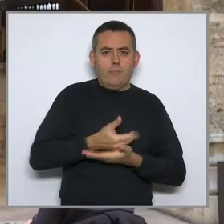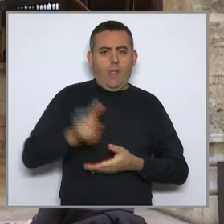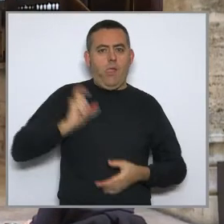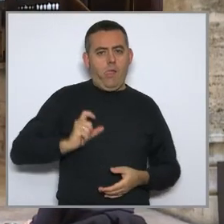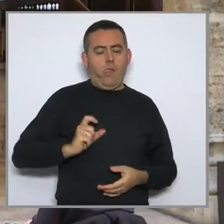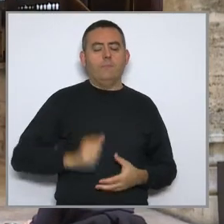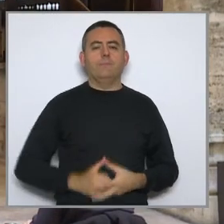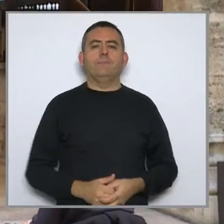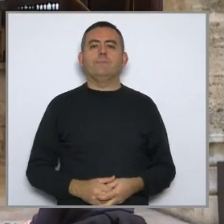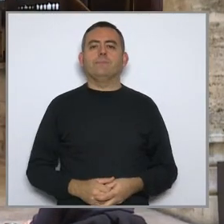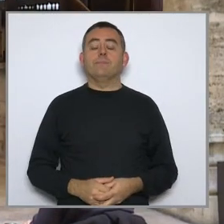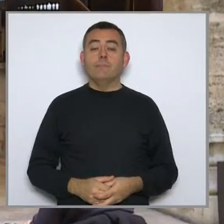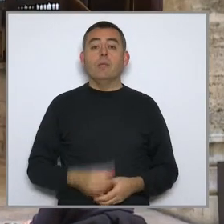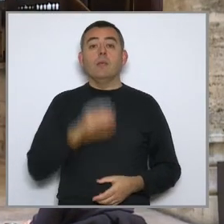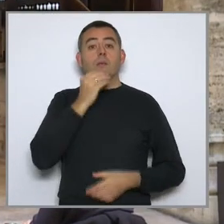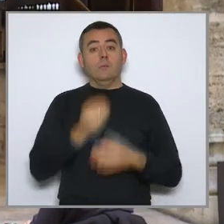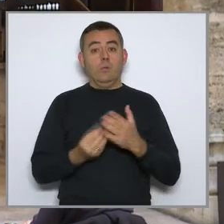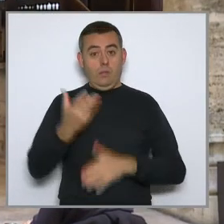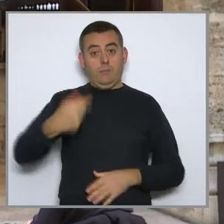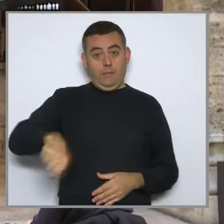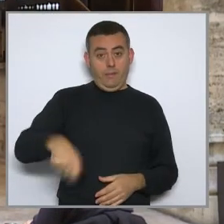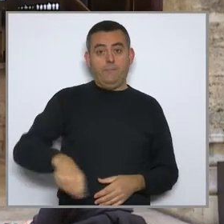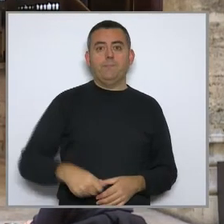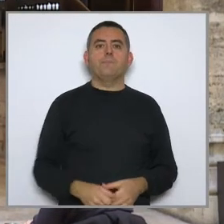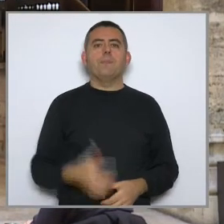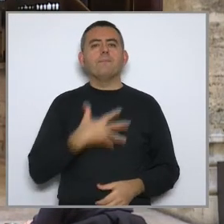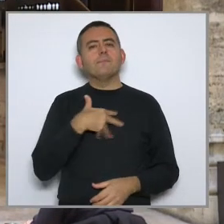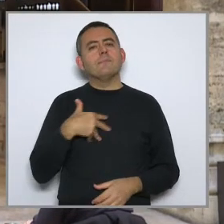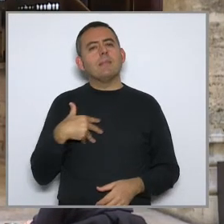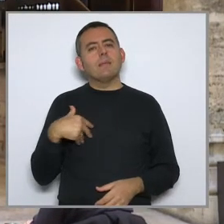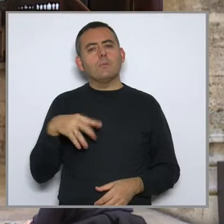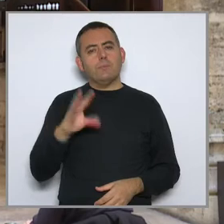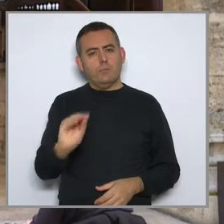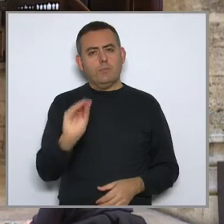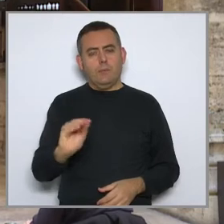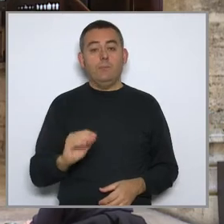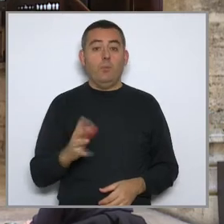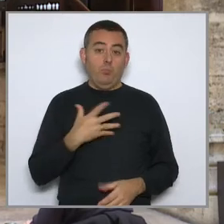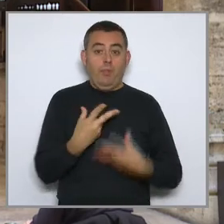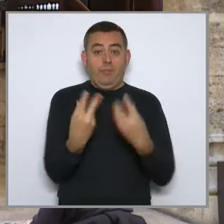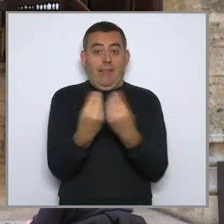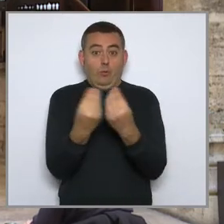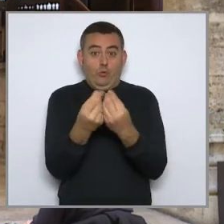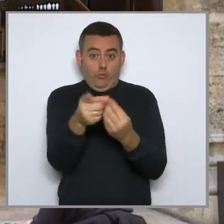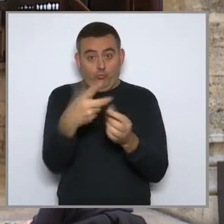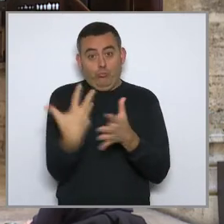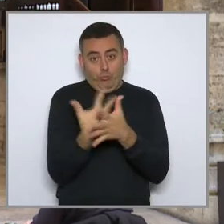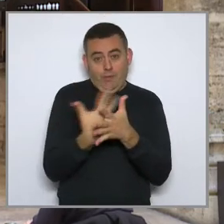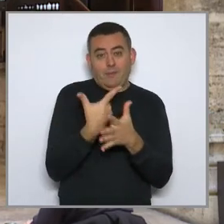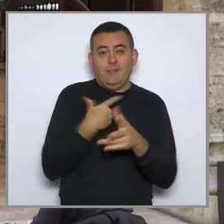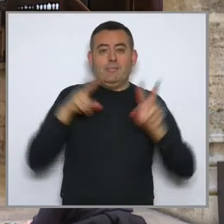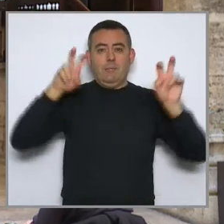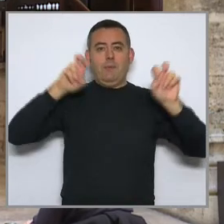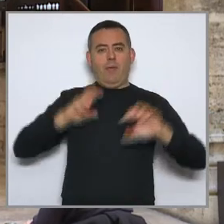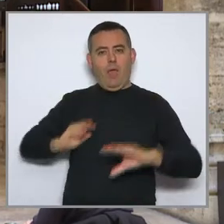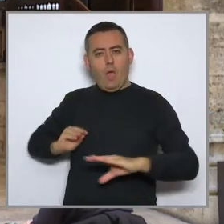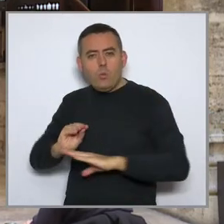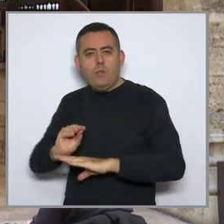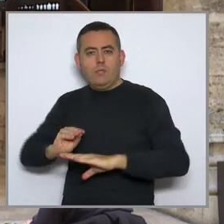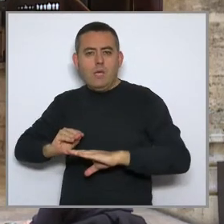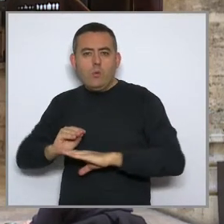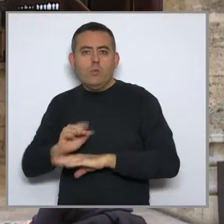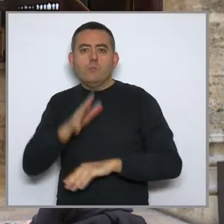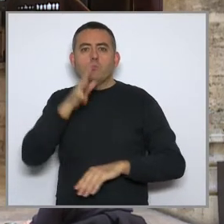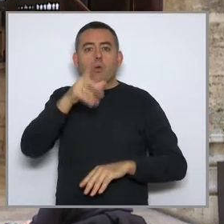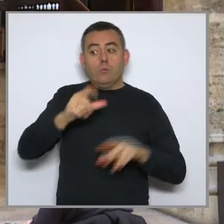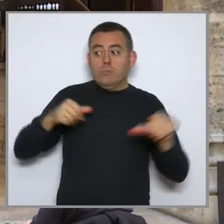Bon dia, president. M'agradaria preguntar-li que suposa que aquestes dades que vostè ha donat, aquestes ajudes, corresponen a el que ha passat